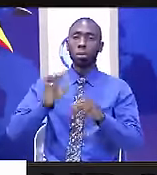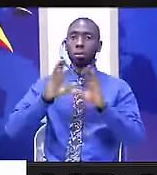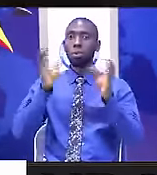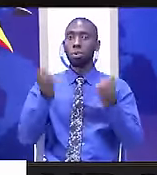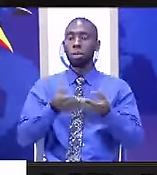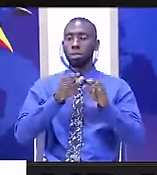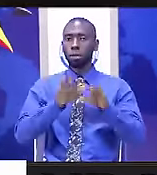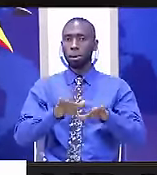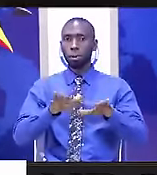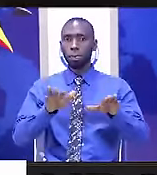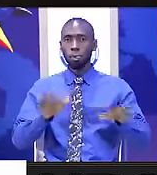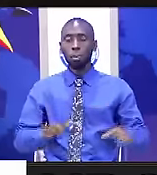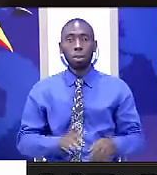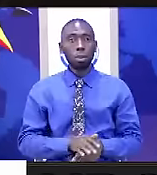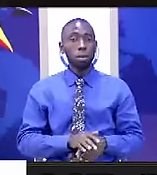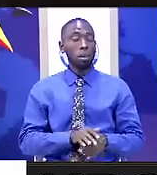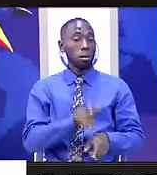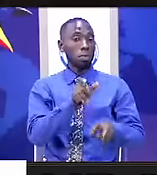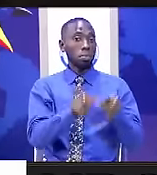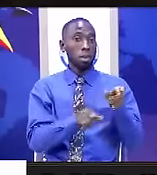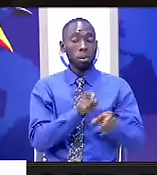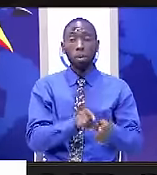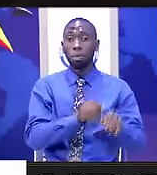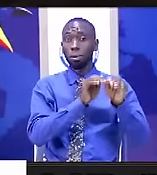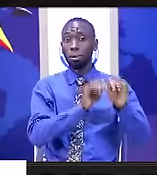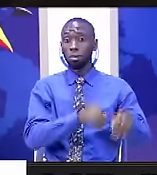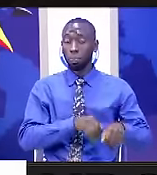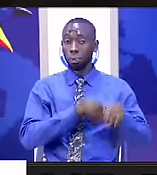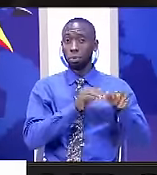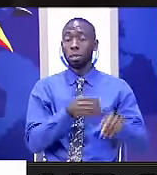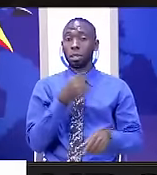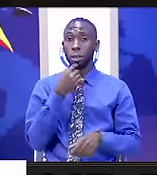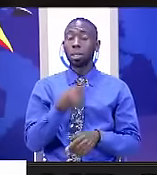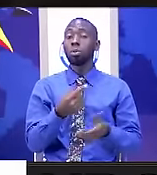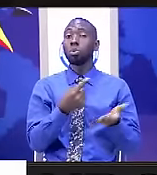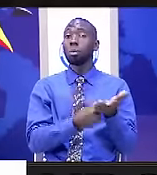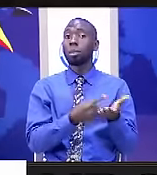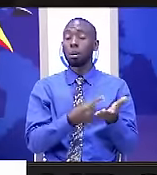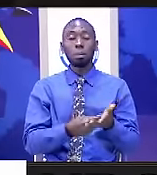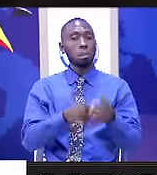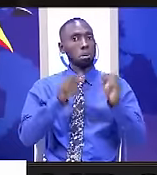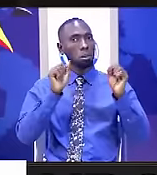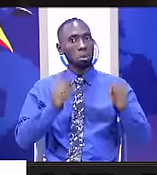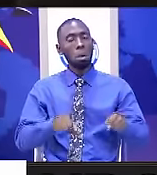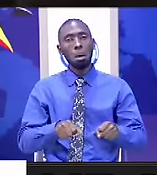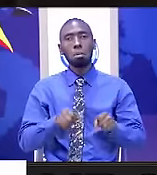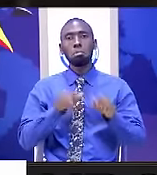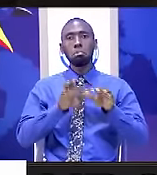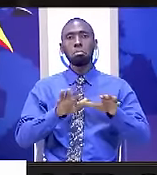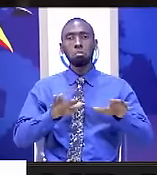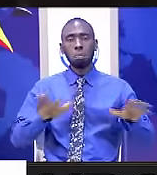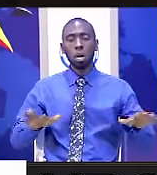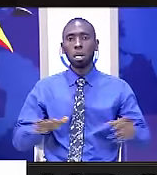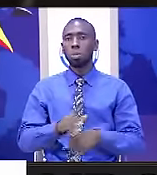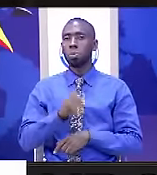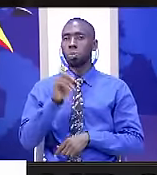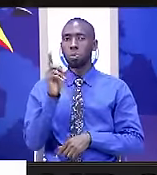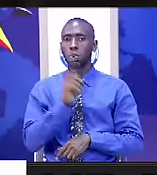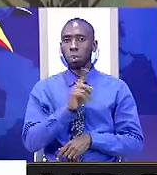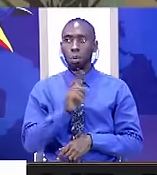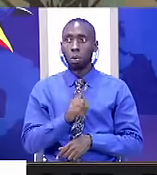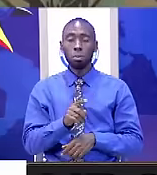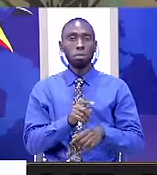Abasuubuzi b'emmwanyi bagamba nti Uganda esobolera ddala okuwamba akatale okusinga weri kati singa abalimi ebongeramu